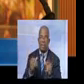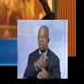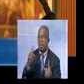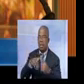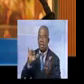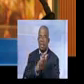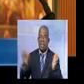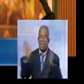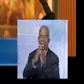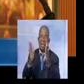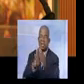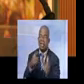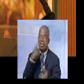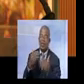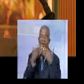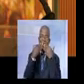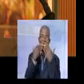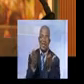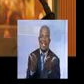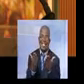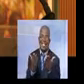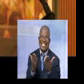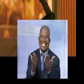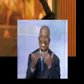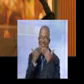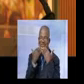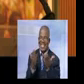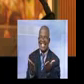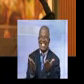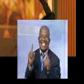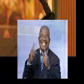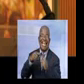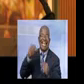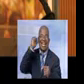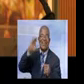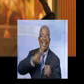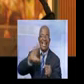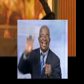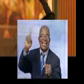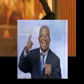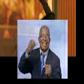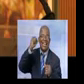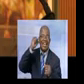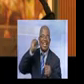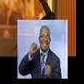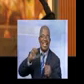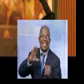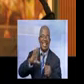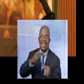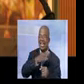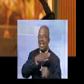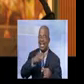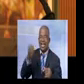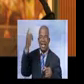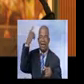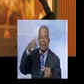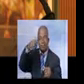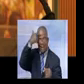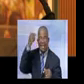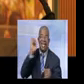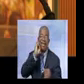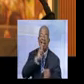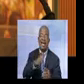ainsi que nos hommages respectueux à Madame la Première Dame pour sa disponibilité constante à